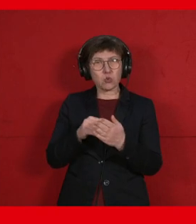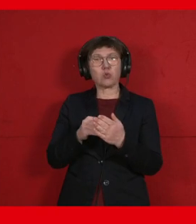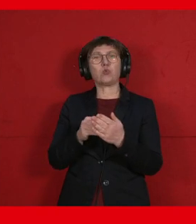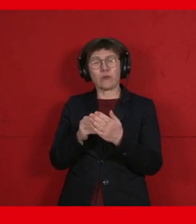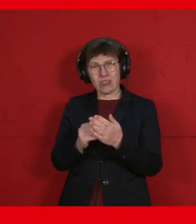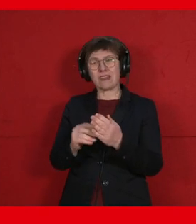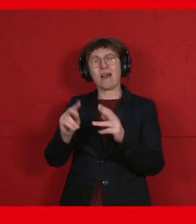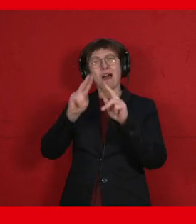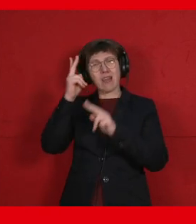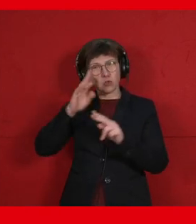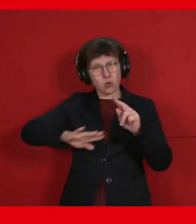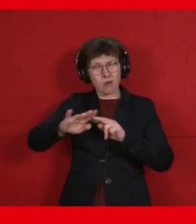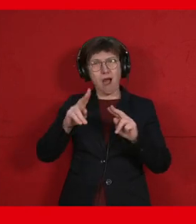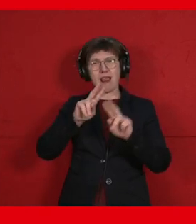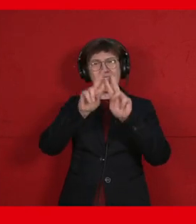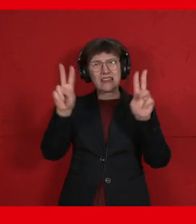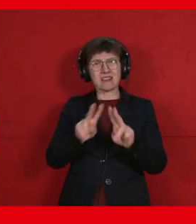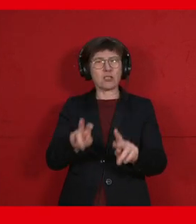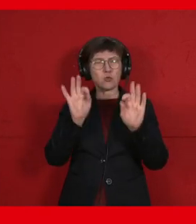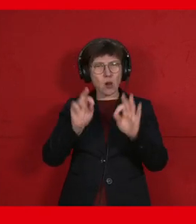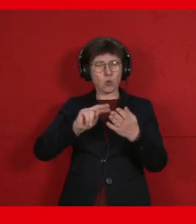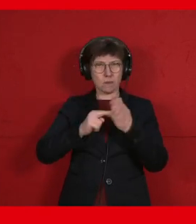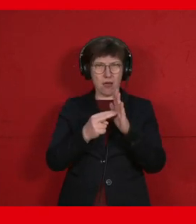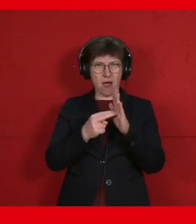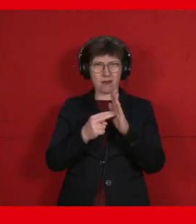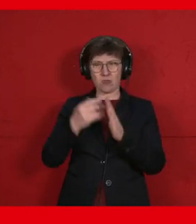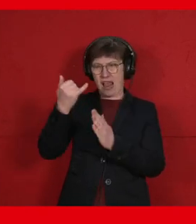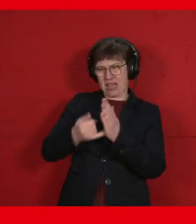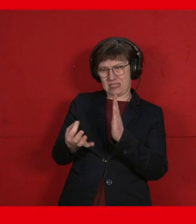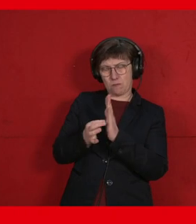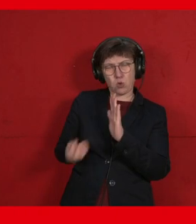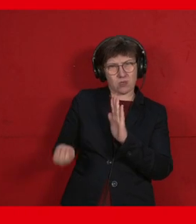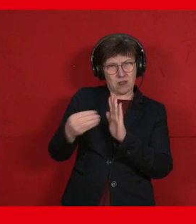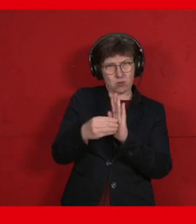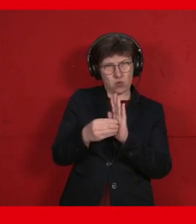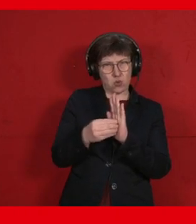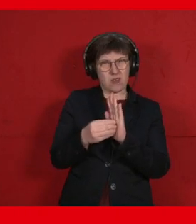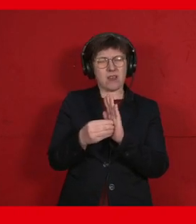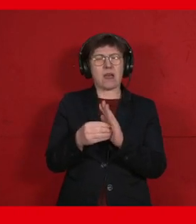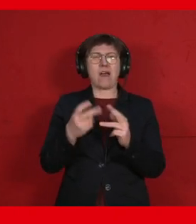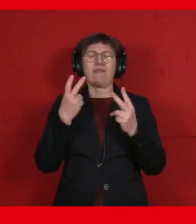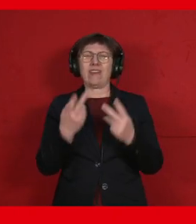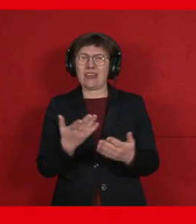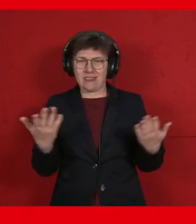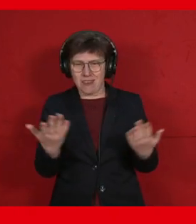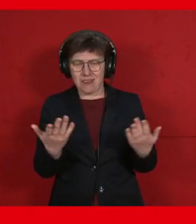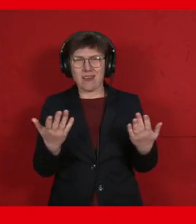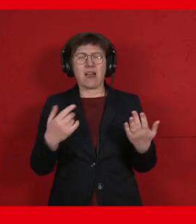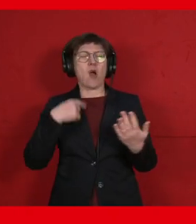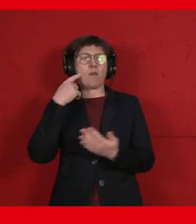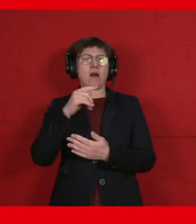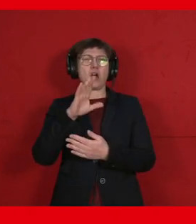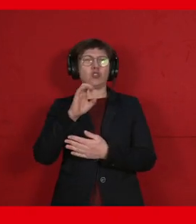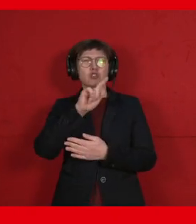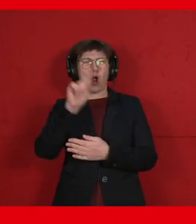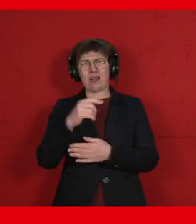national als auch international sinnvoll geplant wird. Und ich vielleicht noch einen letzten Punkt. Es ist ganz wichtig, ich glaube, Olaf Scholz